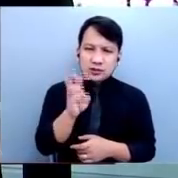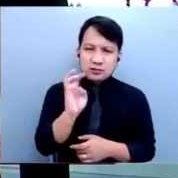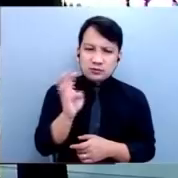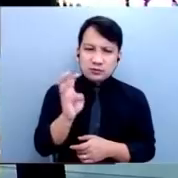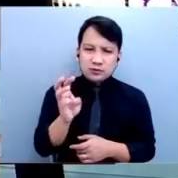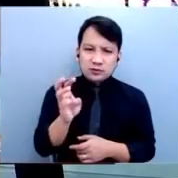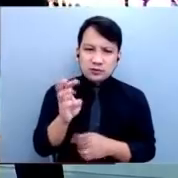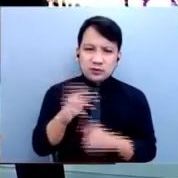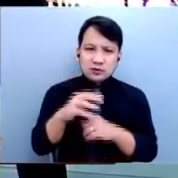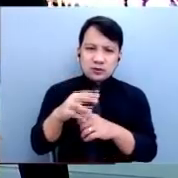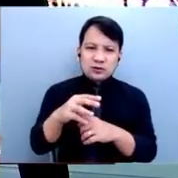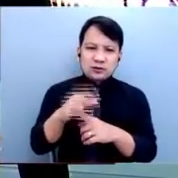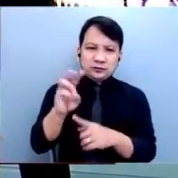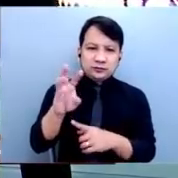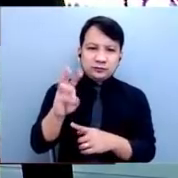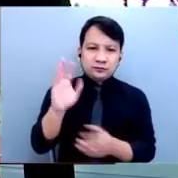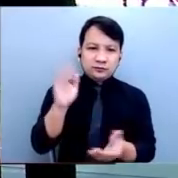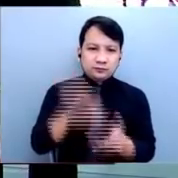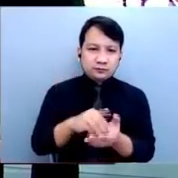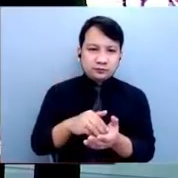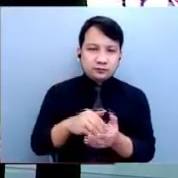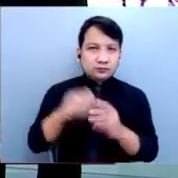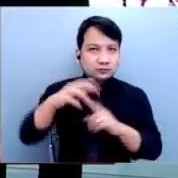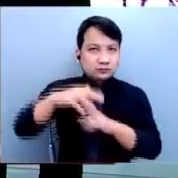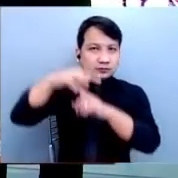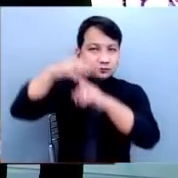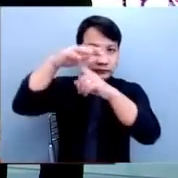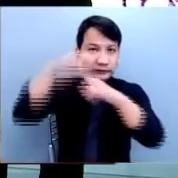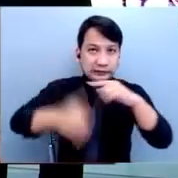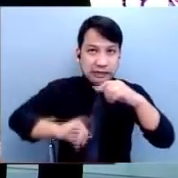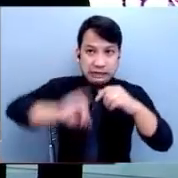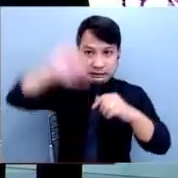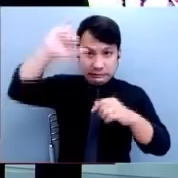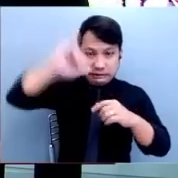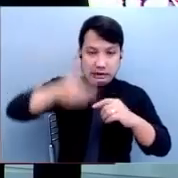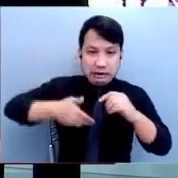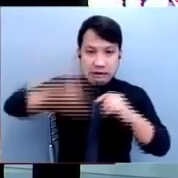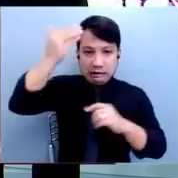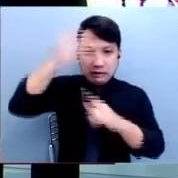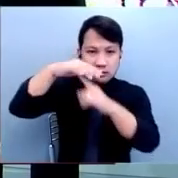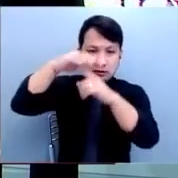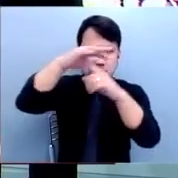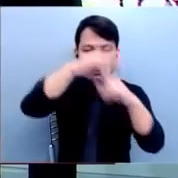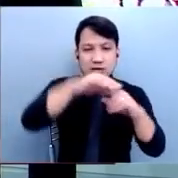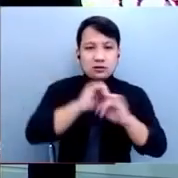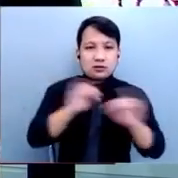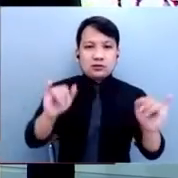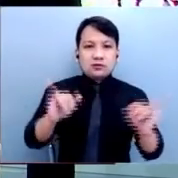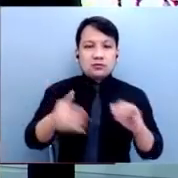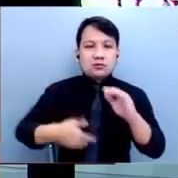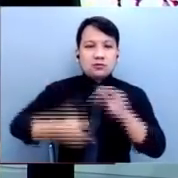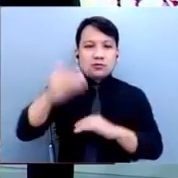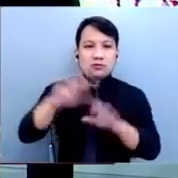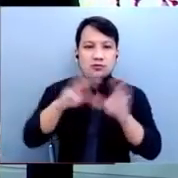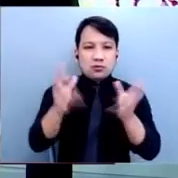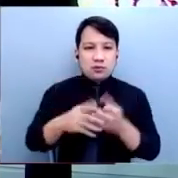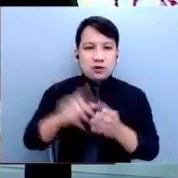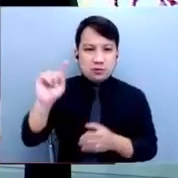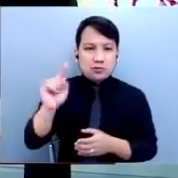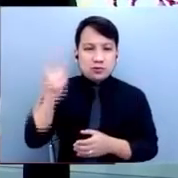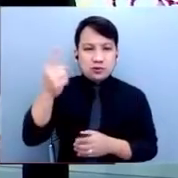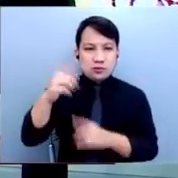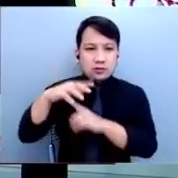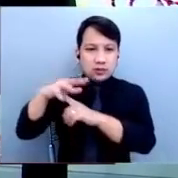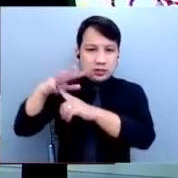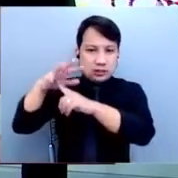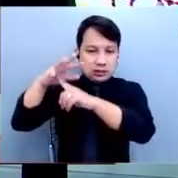na 16,000 feet. Pero ang modelong ito po ang may hawak din ng world record bilang kaisa-isang